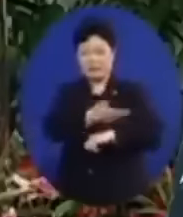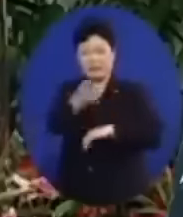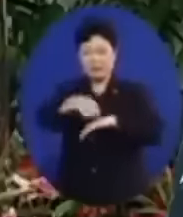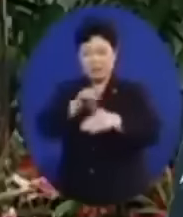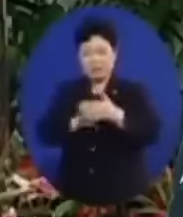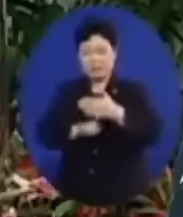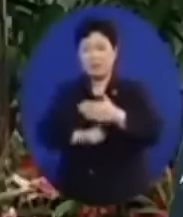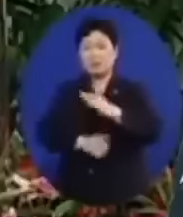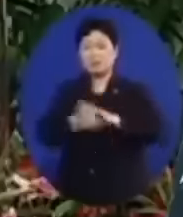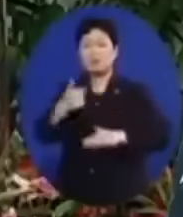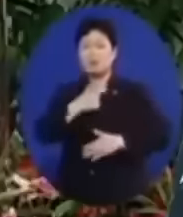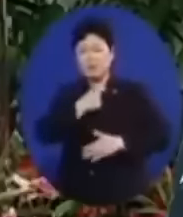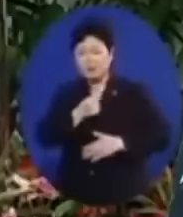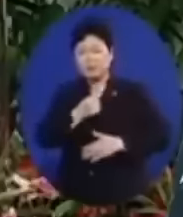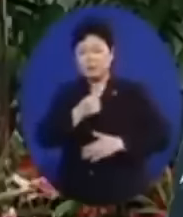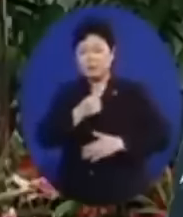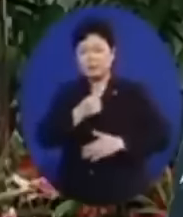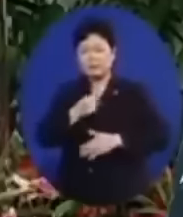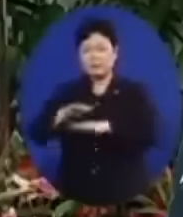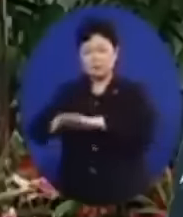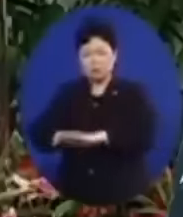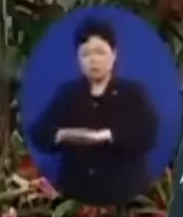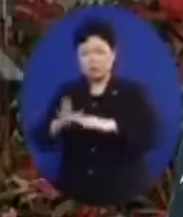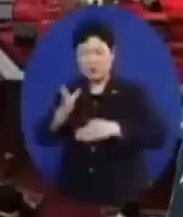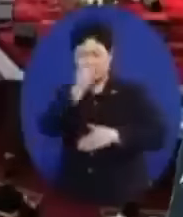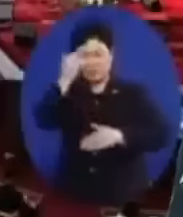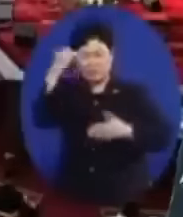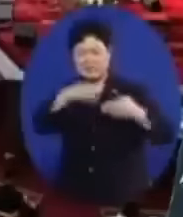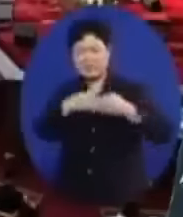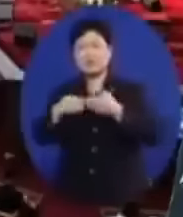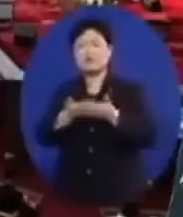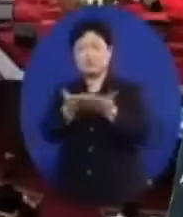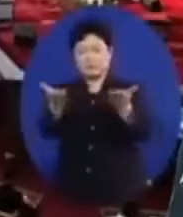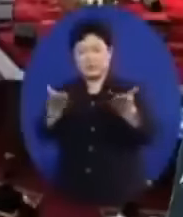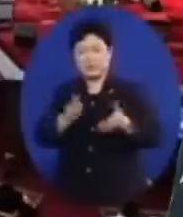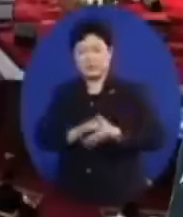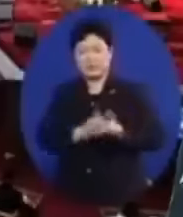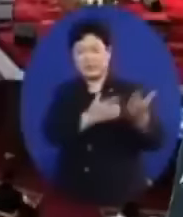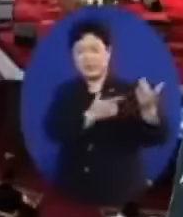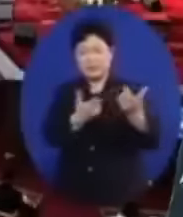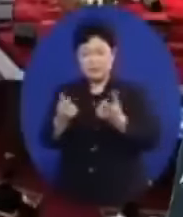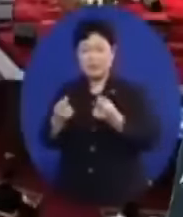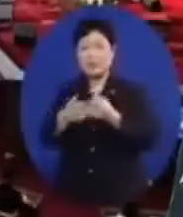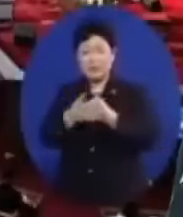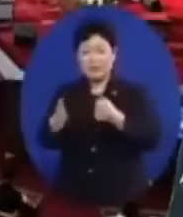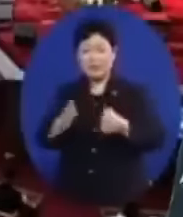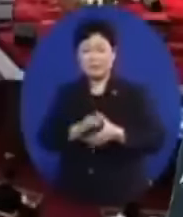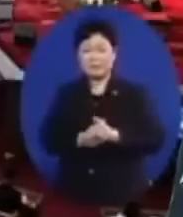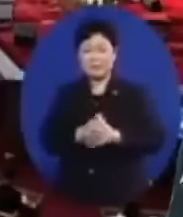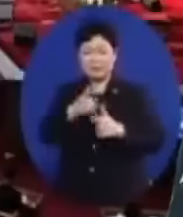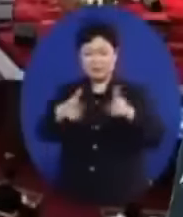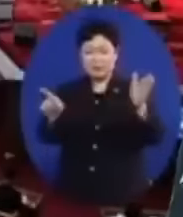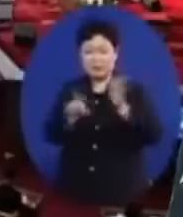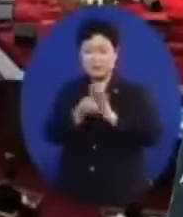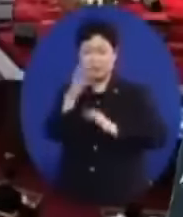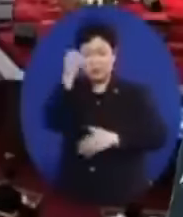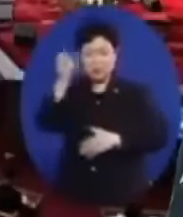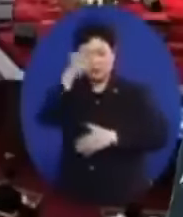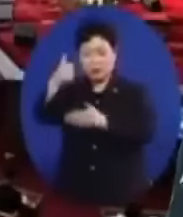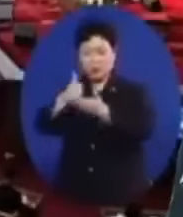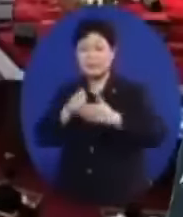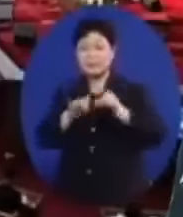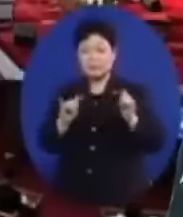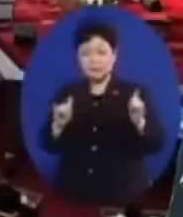소원을 일으켜서 행하도록 성령께서 이끌어 주시는 것입니다. 그러므로 여하간 우리 예수를 믿고 성령을 모신